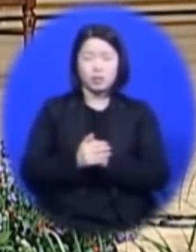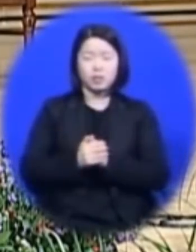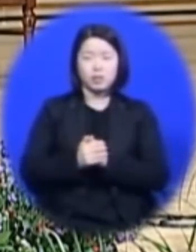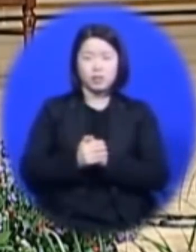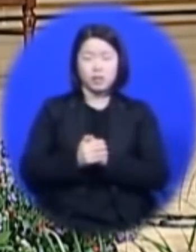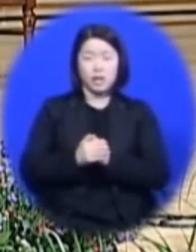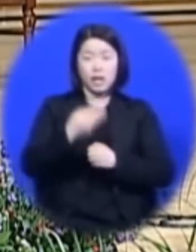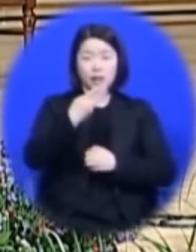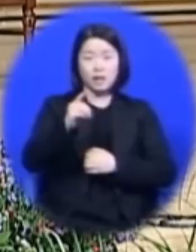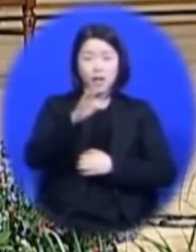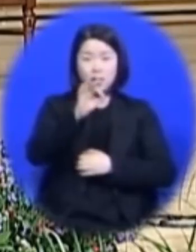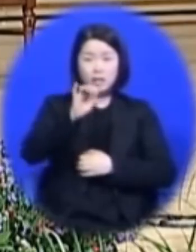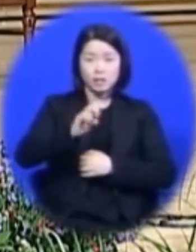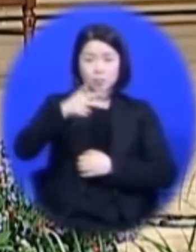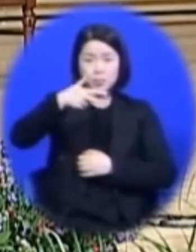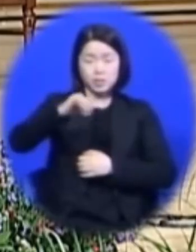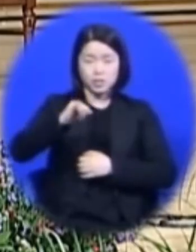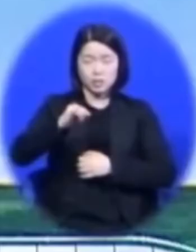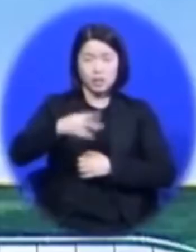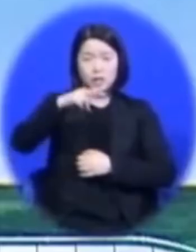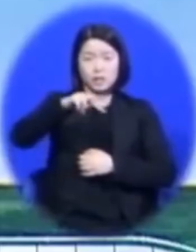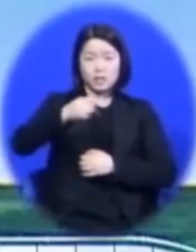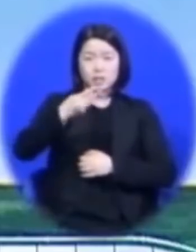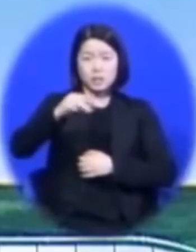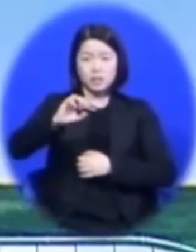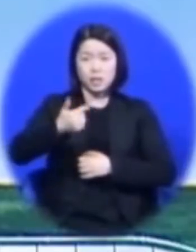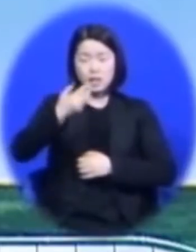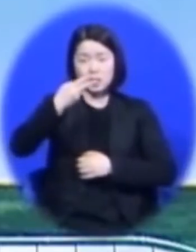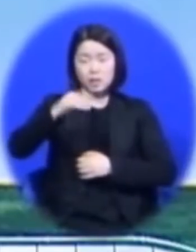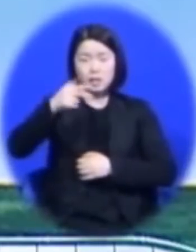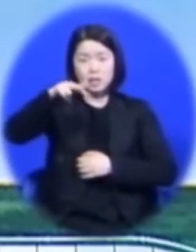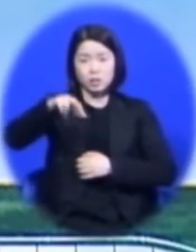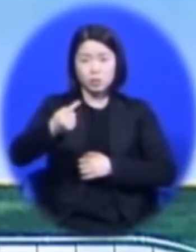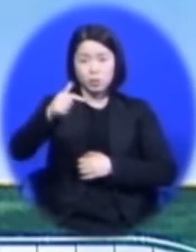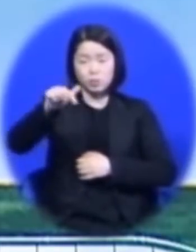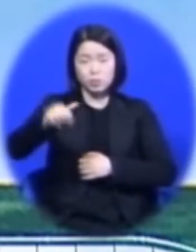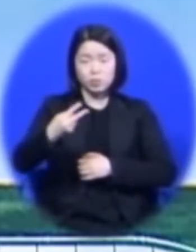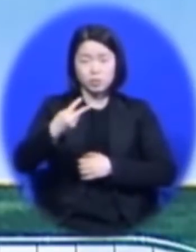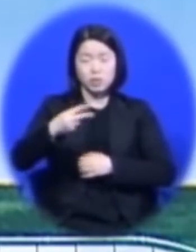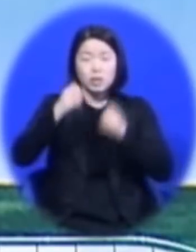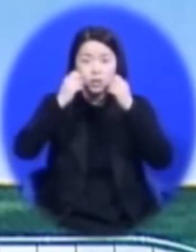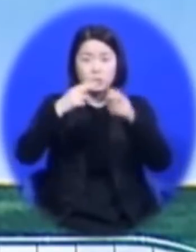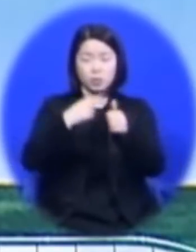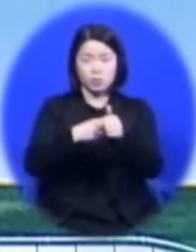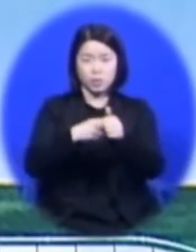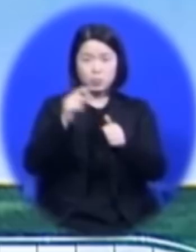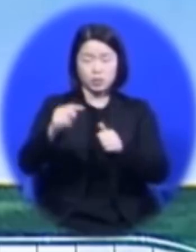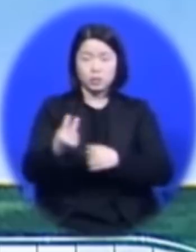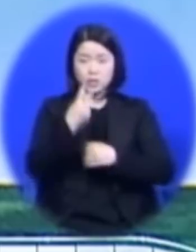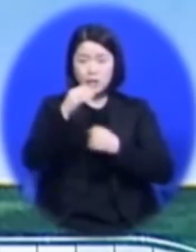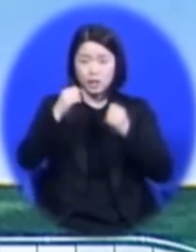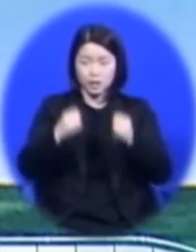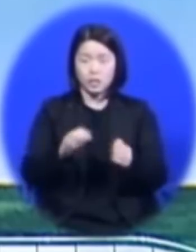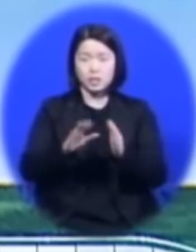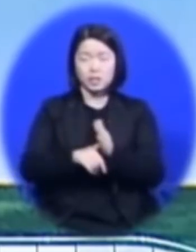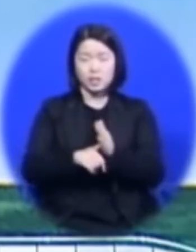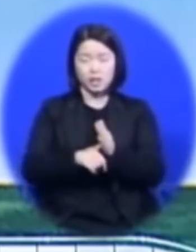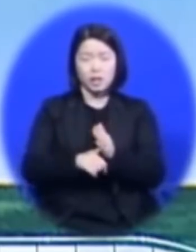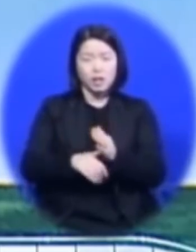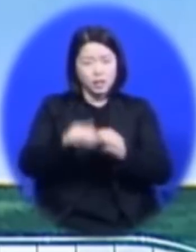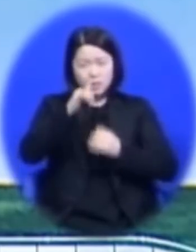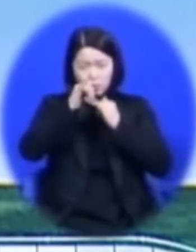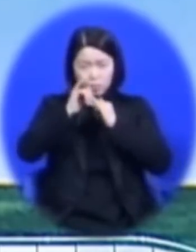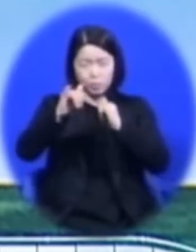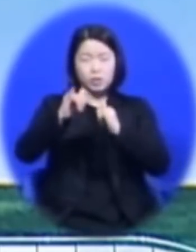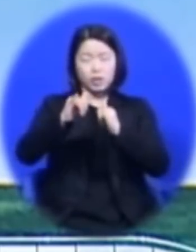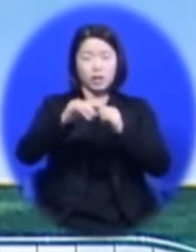타임지가 스탠리 존스 선교사 님을 그 살아계실때 현존하는 가장 위대한 선교사